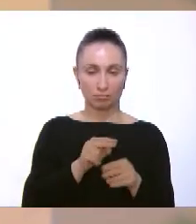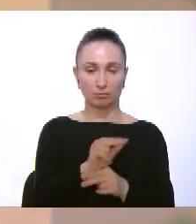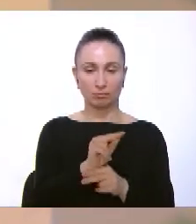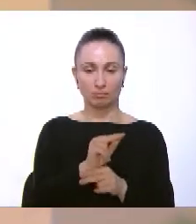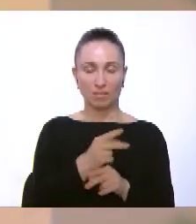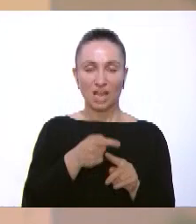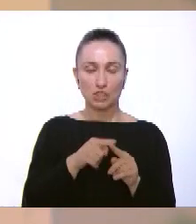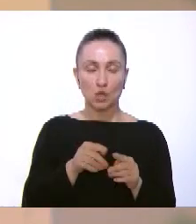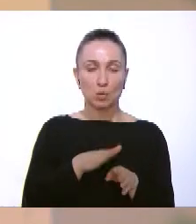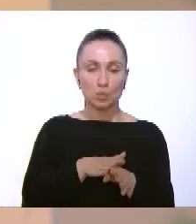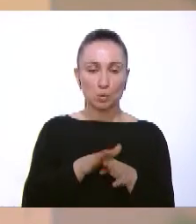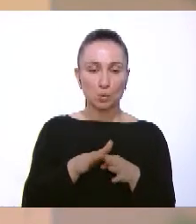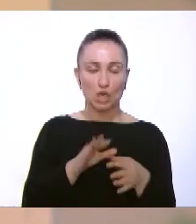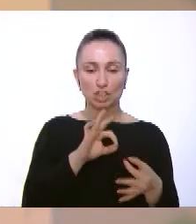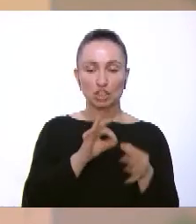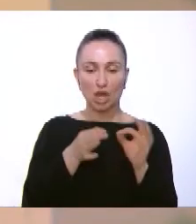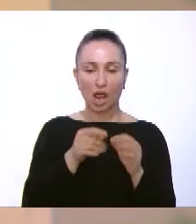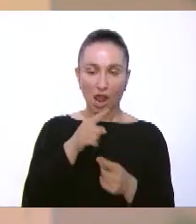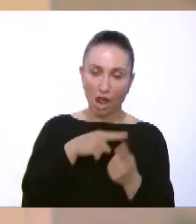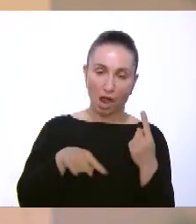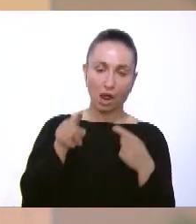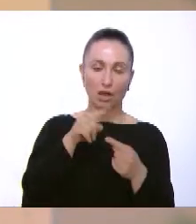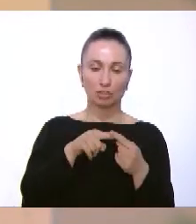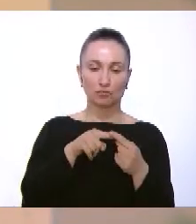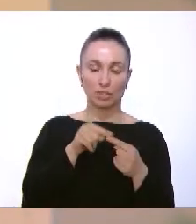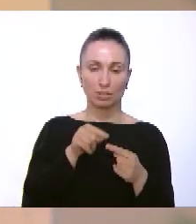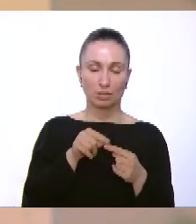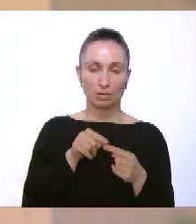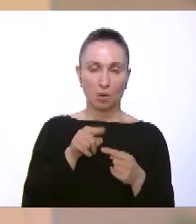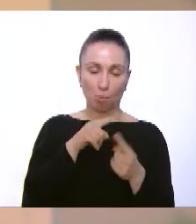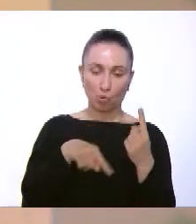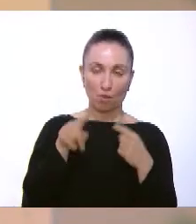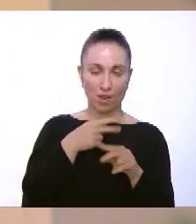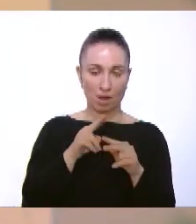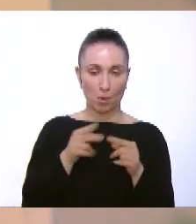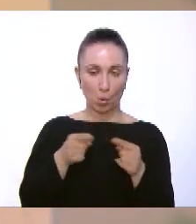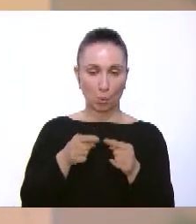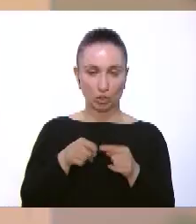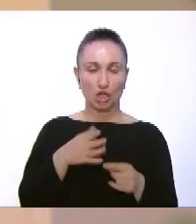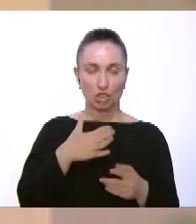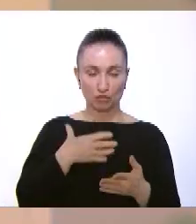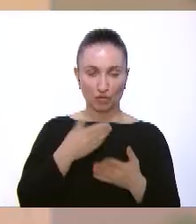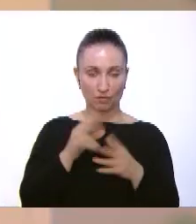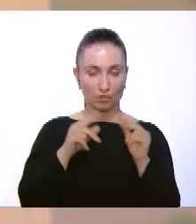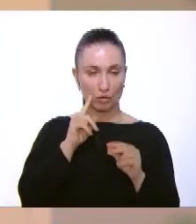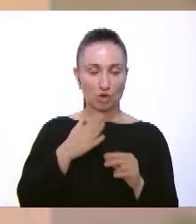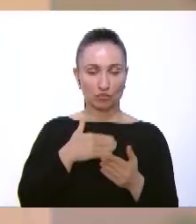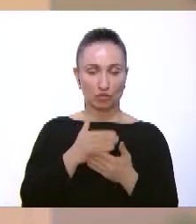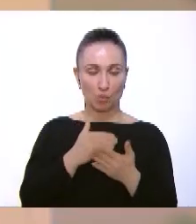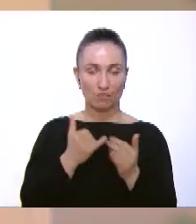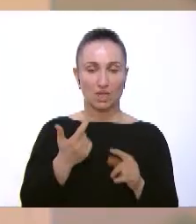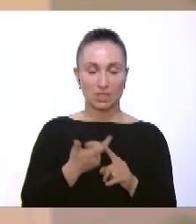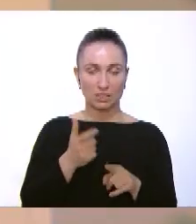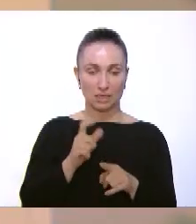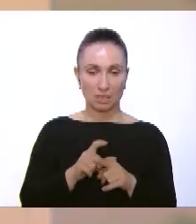გამომდინარე, აი სრული ჯაჭვი, სრული ციკლი, სრული წრე ბრუნვა ამ კუთხით ეს ჩვენ თვლით, რომ ჩვენი პროგრამისთვის ეს